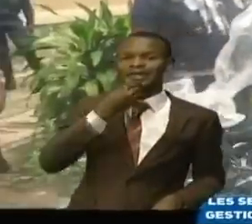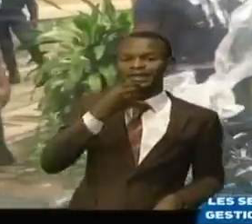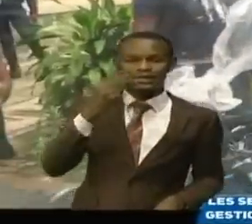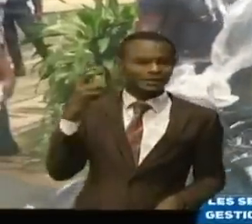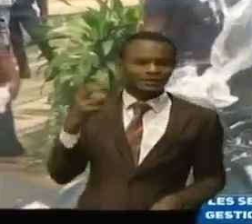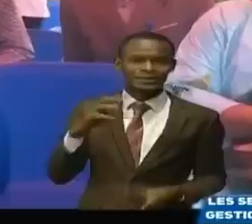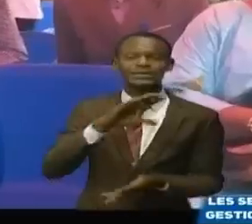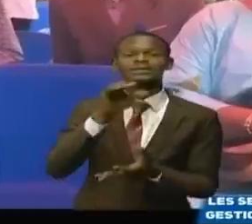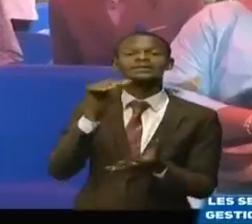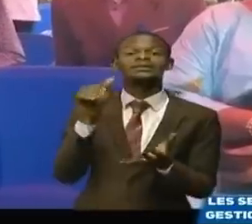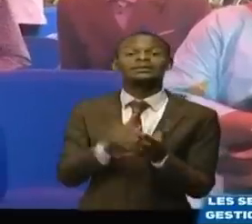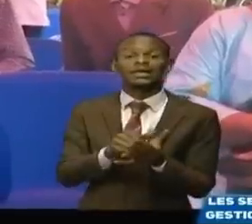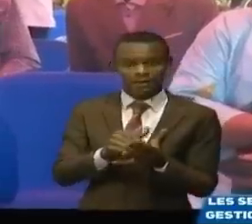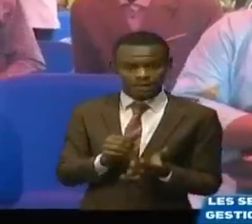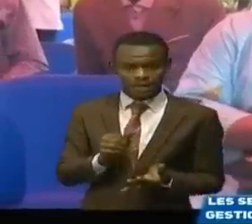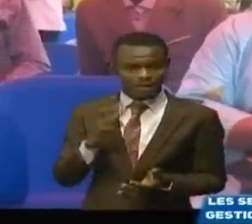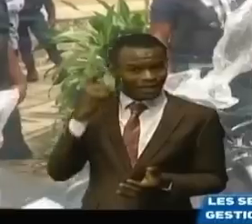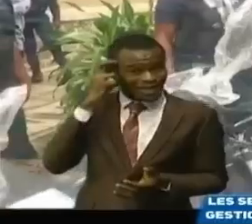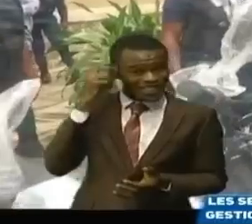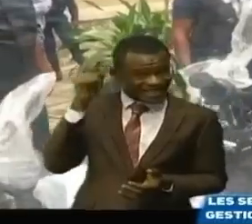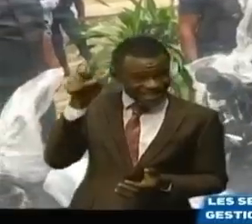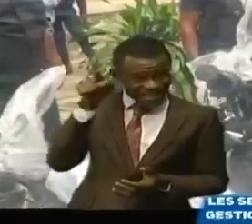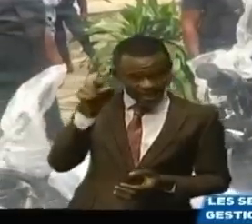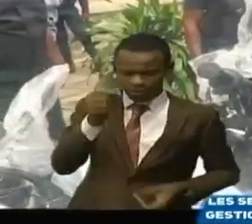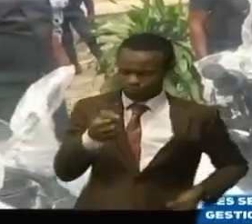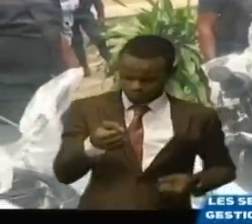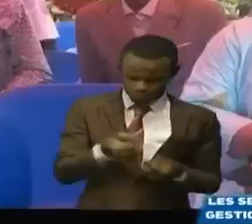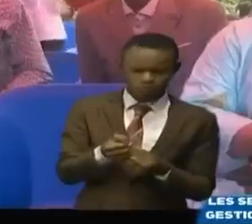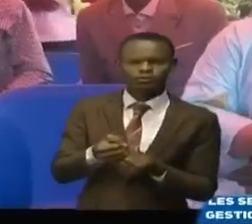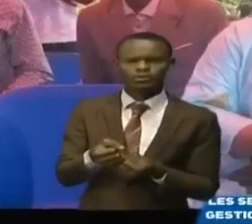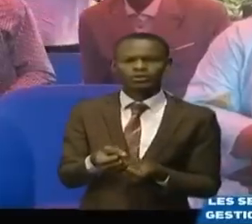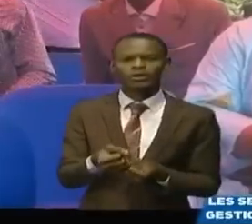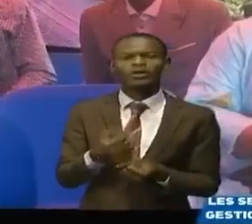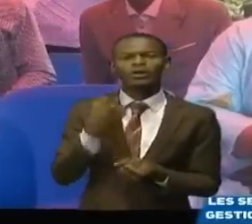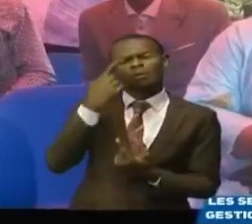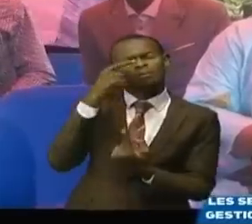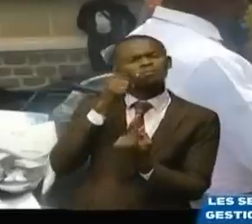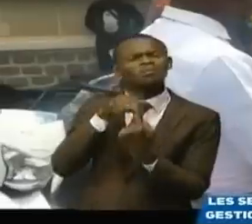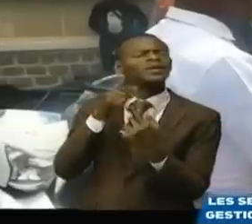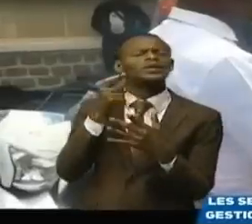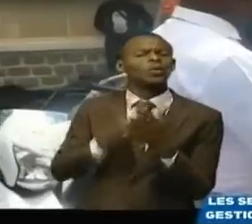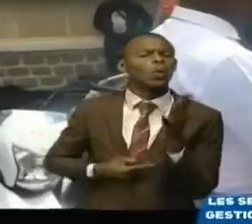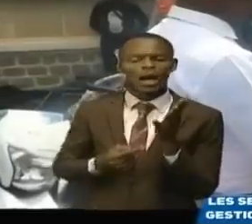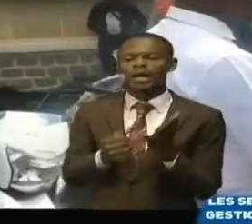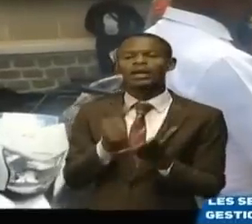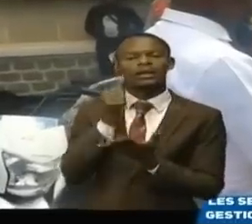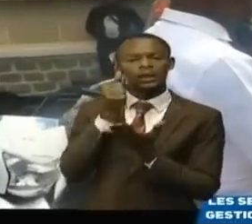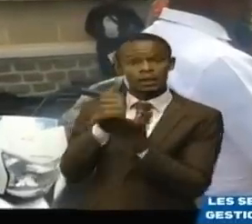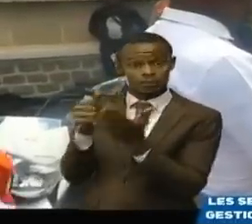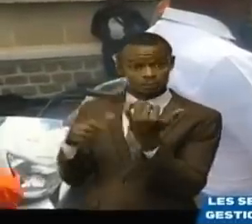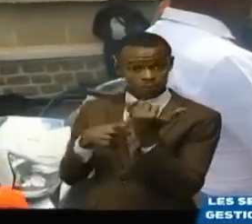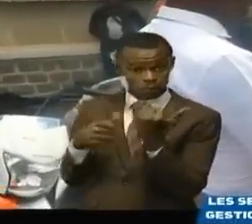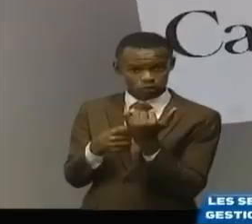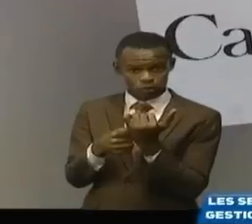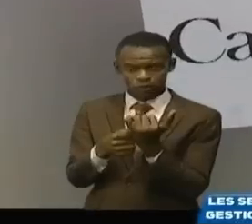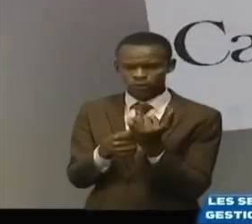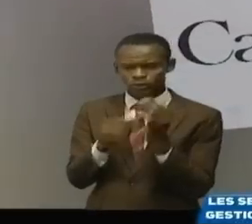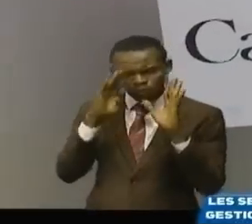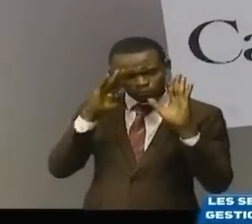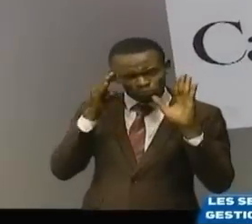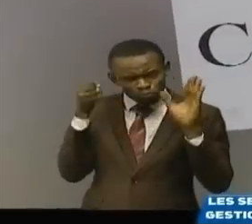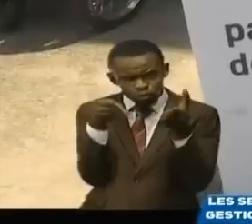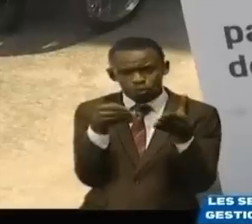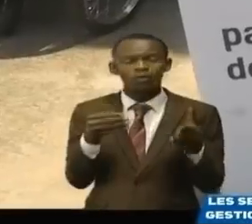santé pour assurer la santé sexuelle et droits reproductifs de la femme et de la fille en RDC, appuyé par le